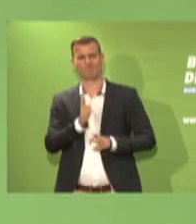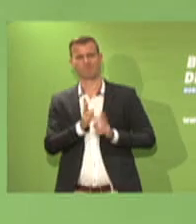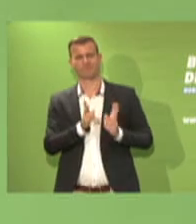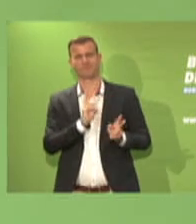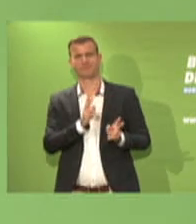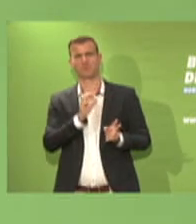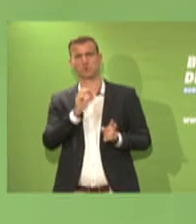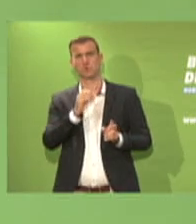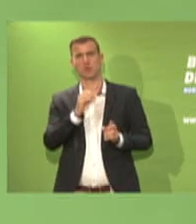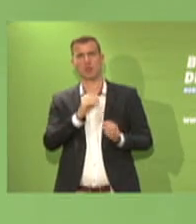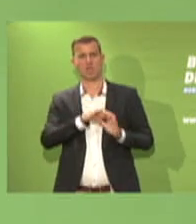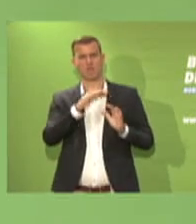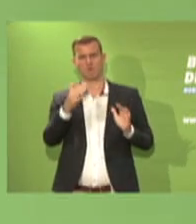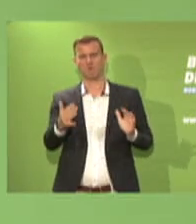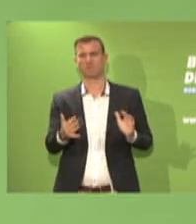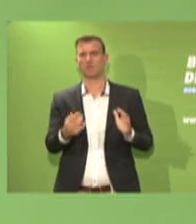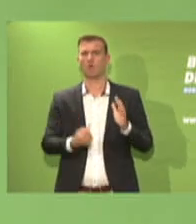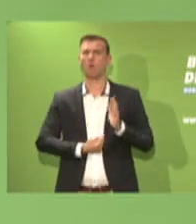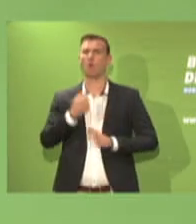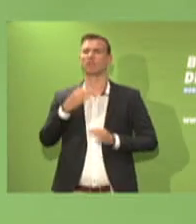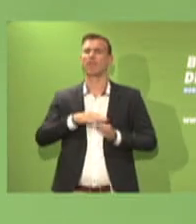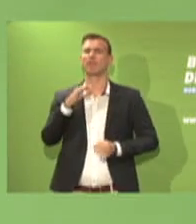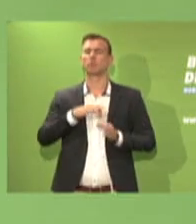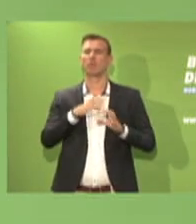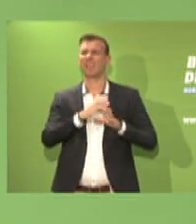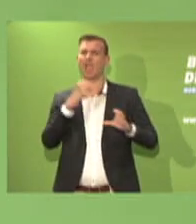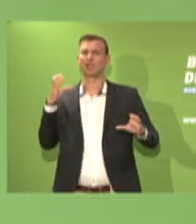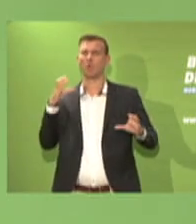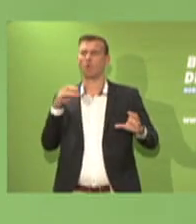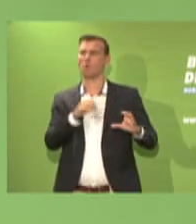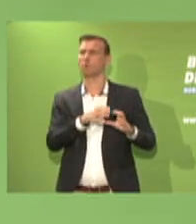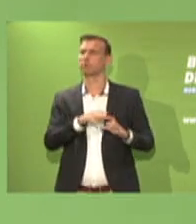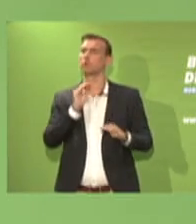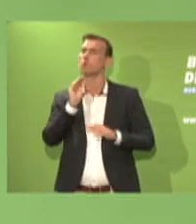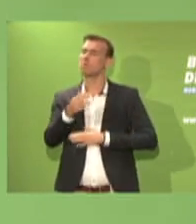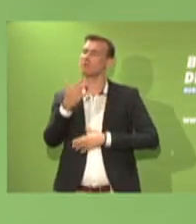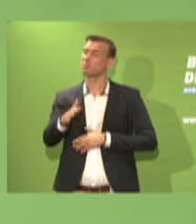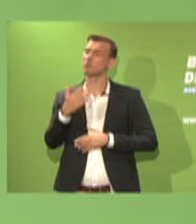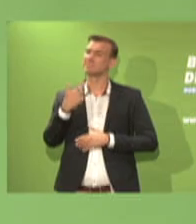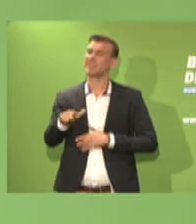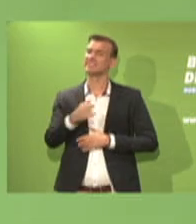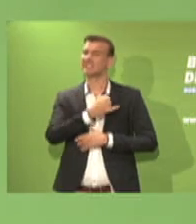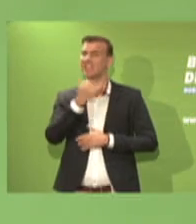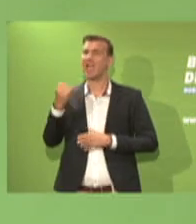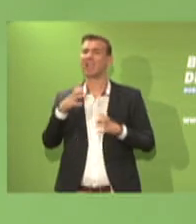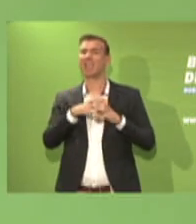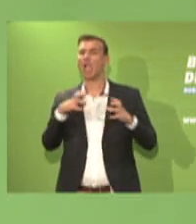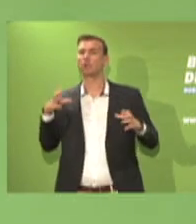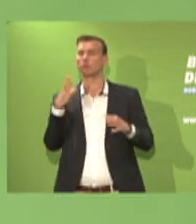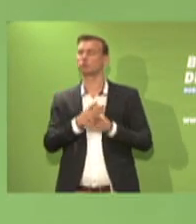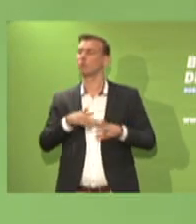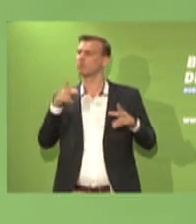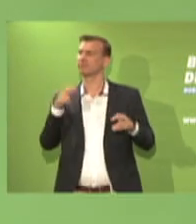dieser Kugelhaufenreaktoren, der Hochtemperaturreaktoren besichtigen. Obwohl die schon seit 25 Jahren der Reaktor stillgelegt worden